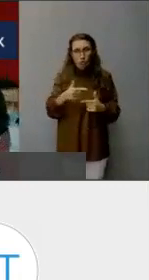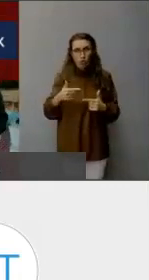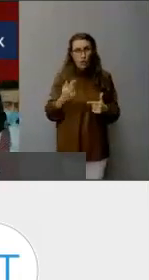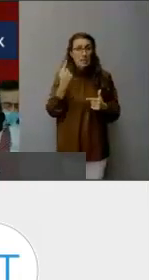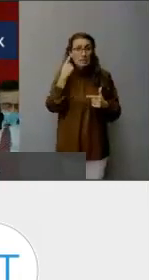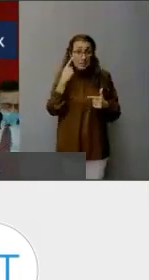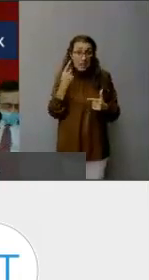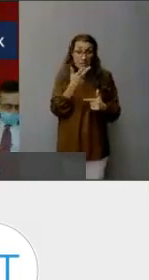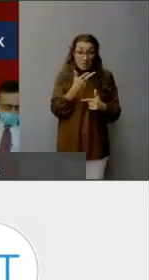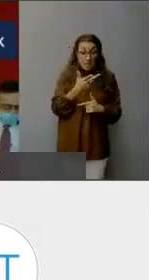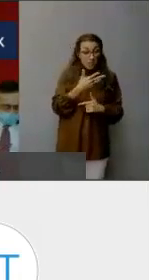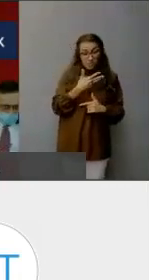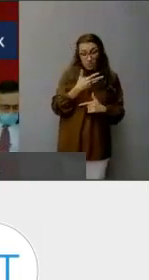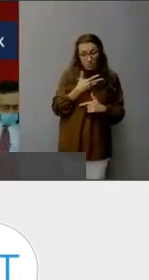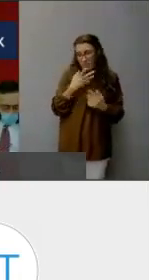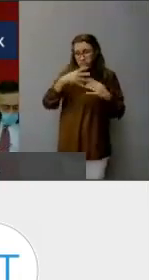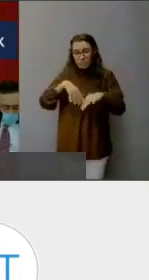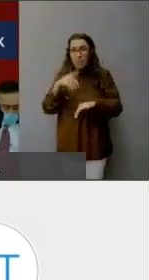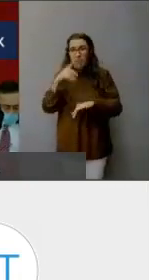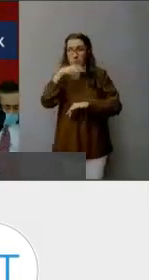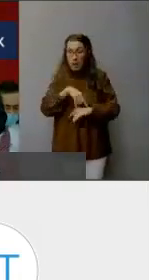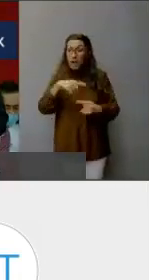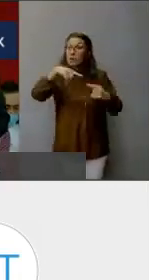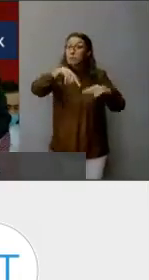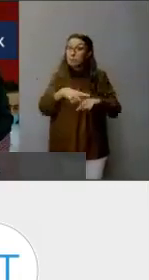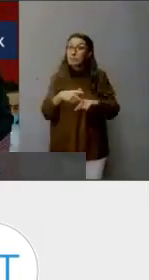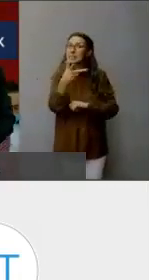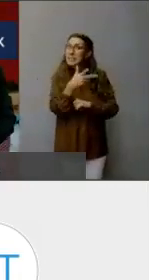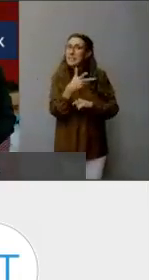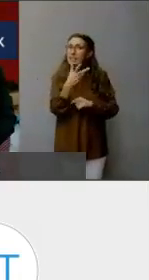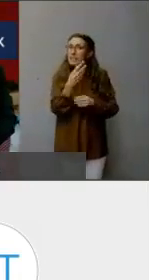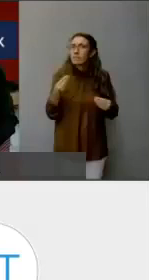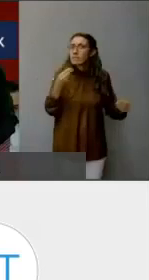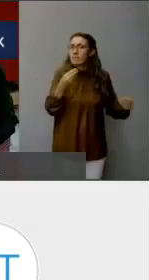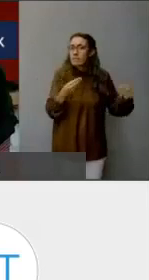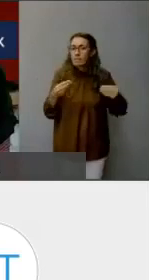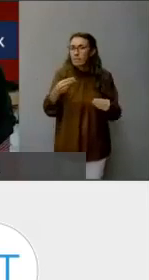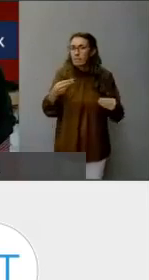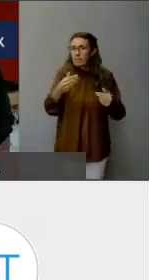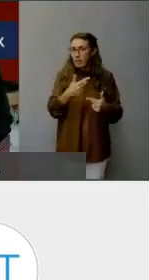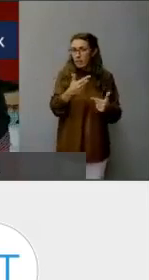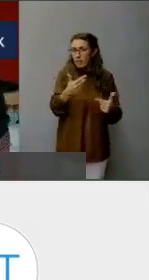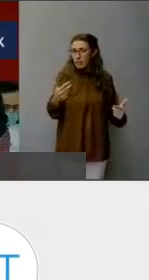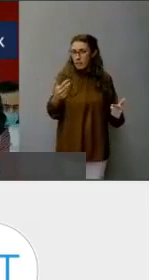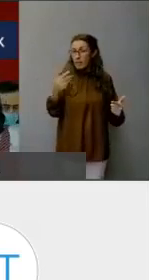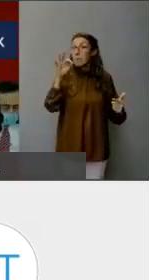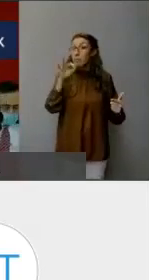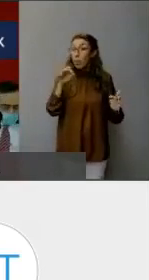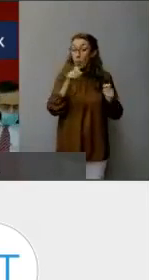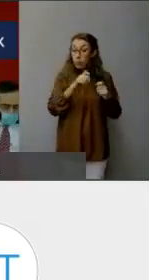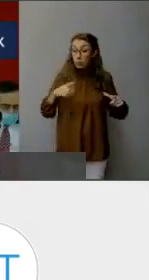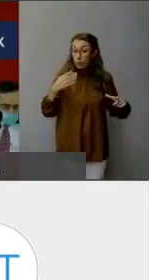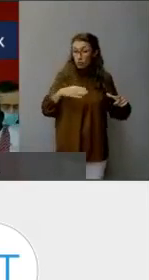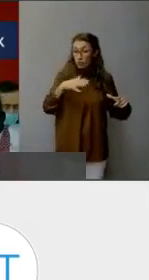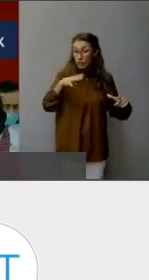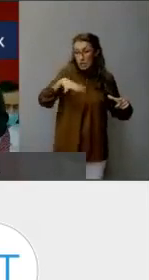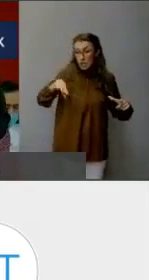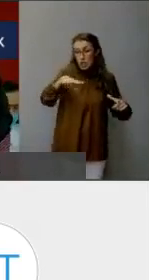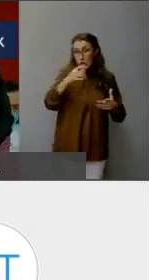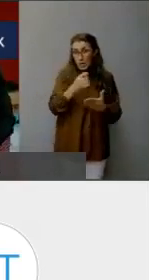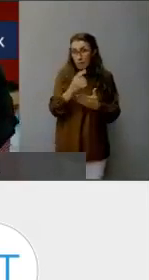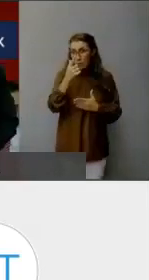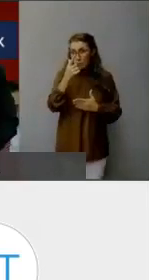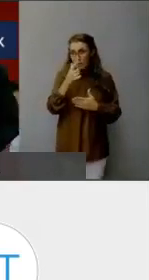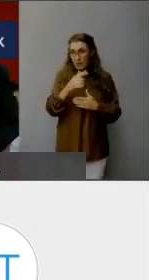essenziali vanno a mettersi in un'area che per noi assolutamente importante della nostra città quindi anche solo dire